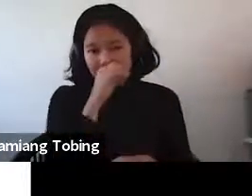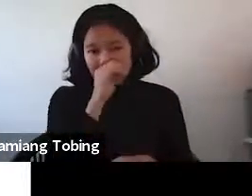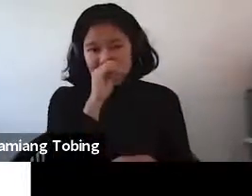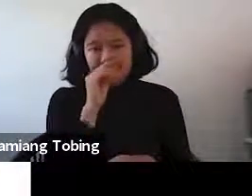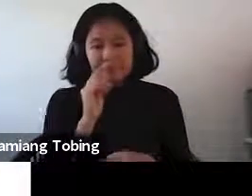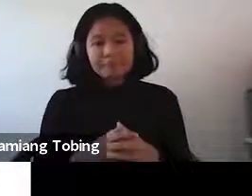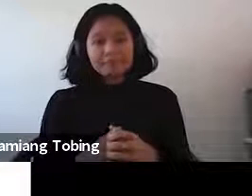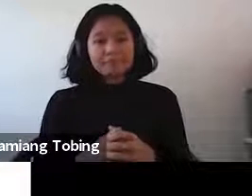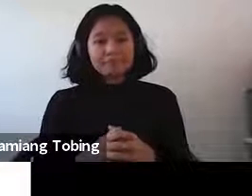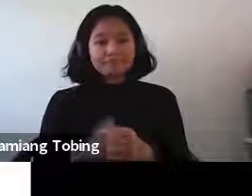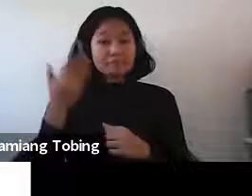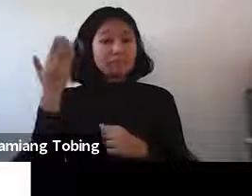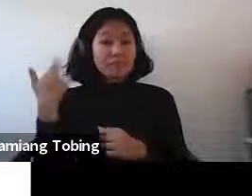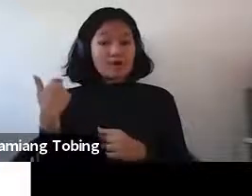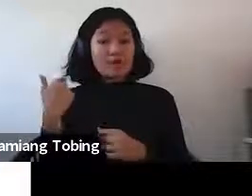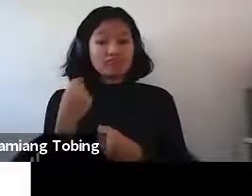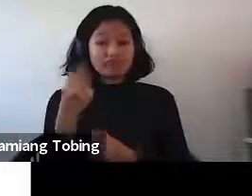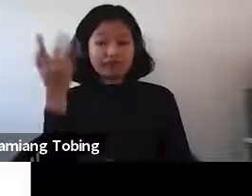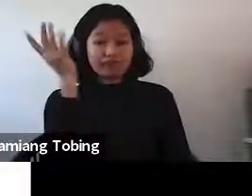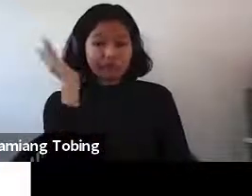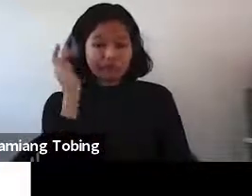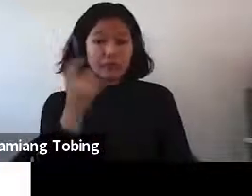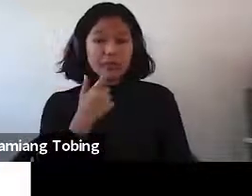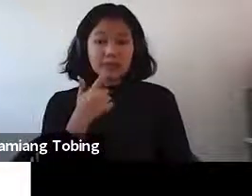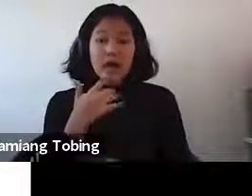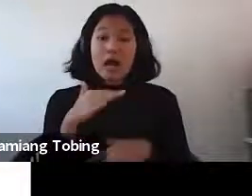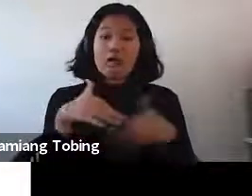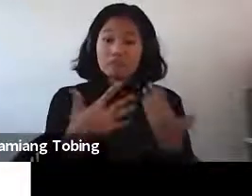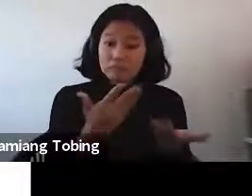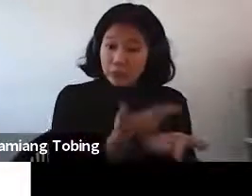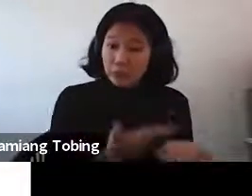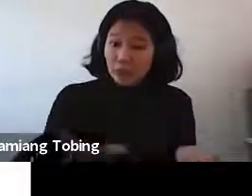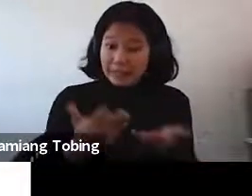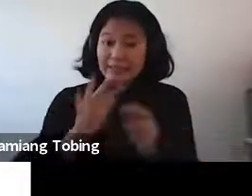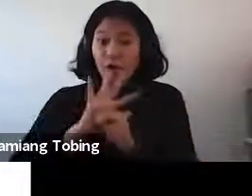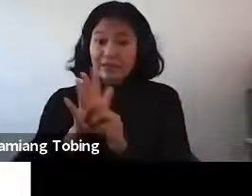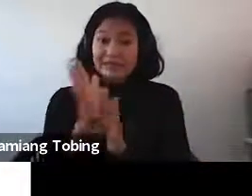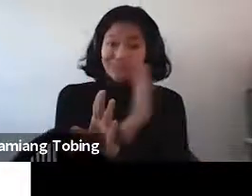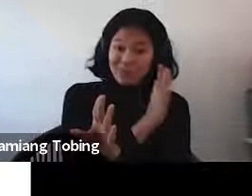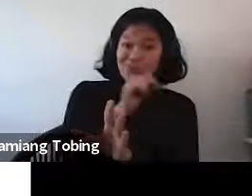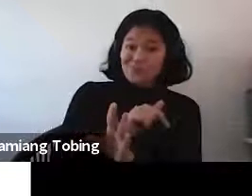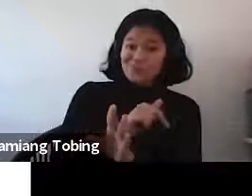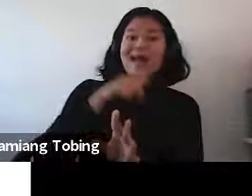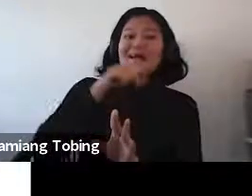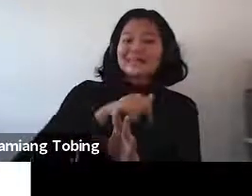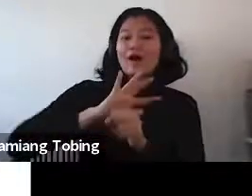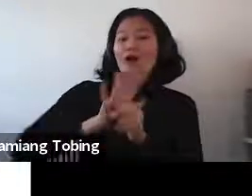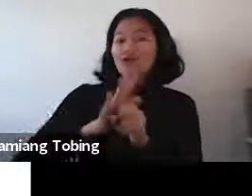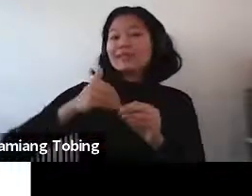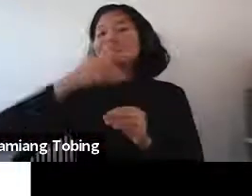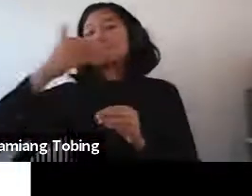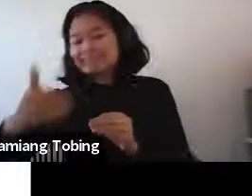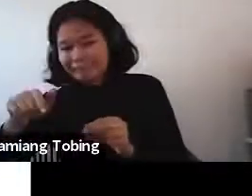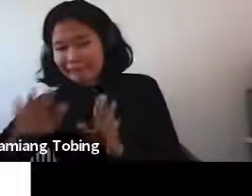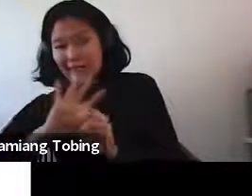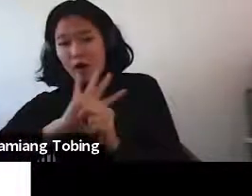kalau tadi saya sudah sampaikan apa yang ada, apa yang terjadi sebelum COVID-19. Nah, sekarang dampaknya terhadap perempuan